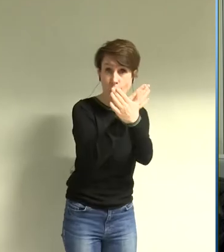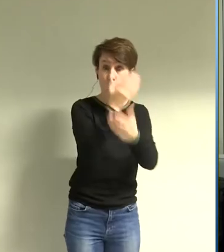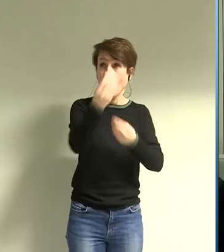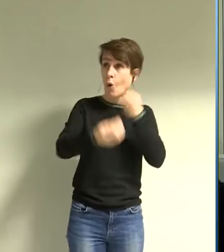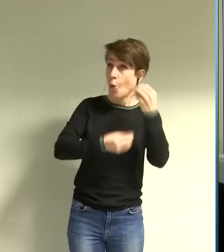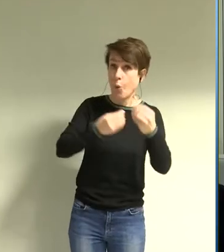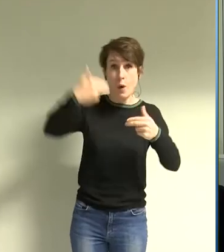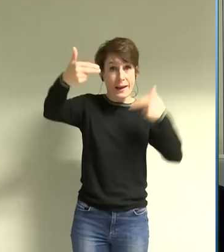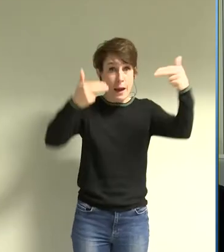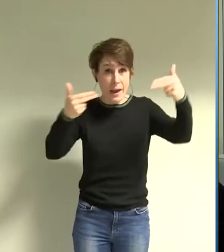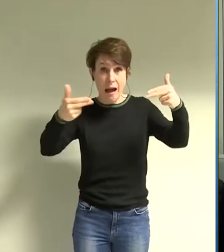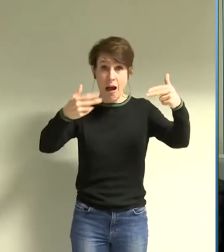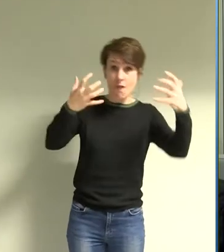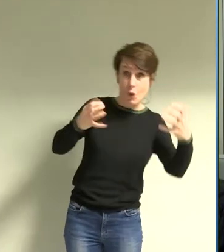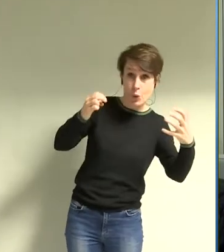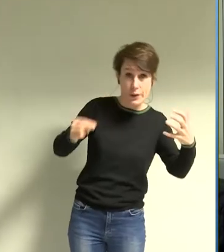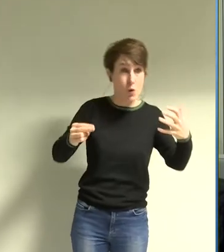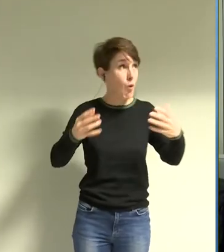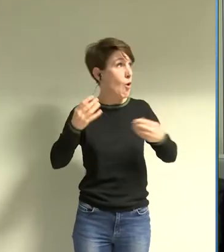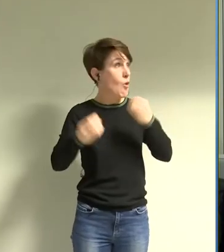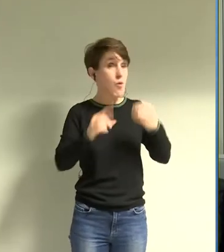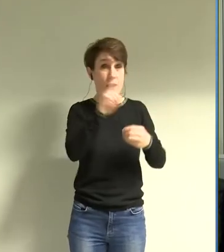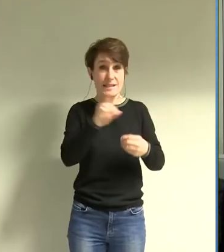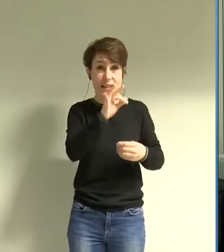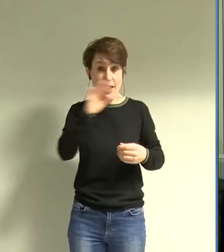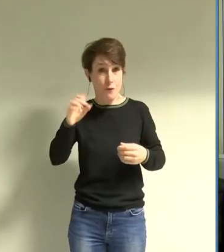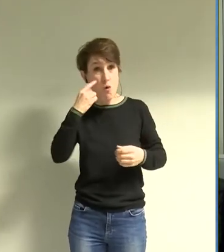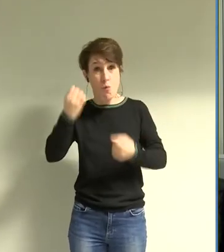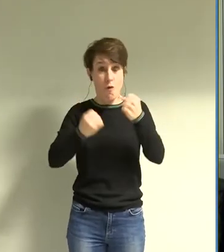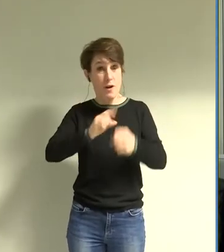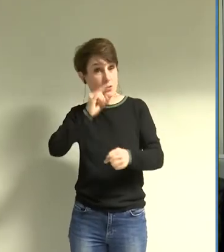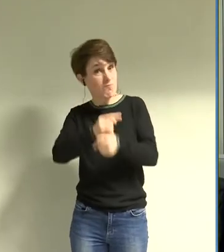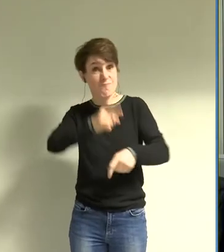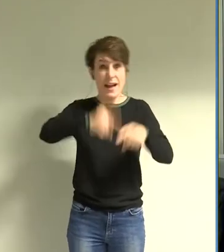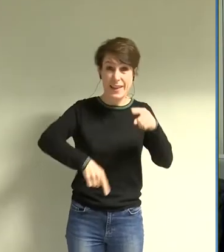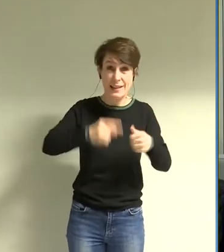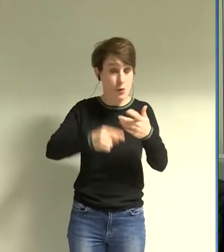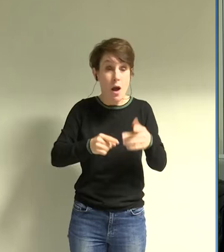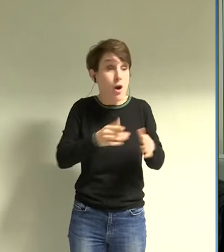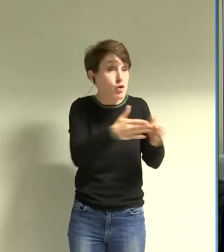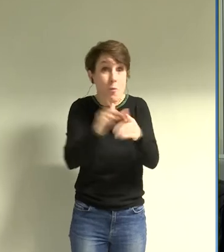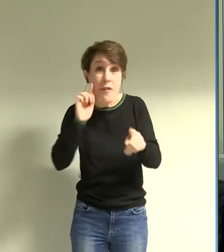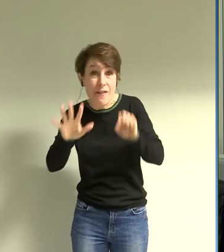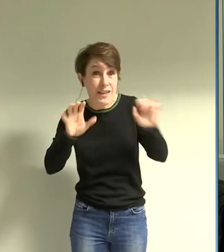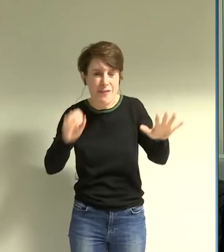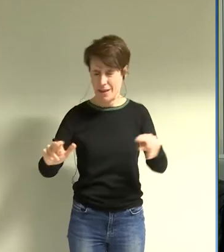ou pas de caméra sur lazer des feux pour l'interdiction des véhicules sur rien jamais